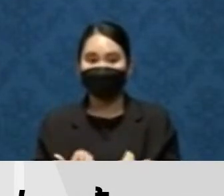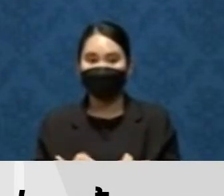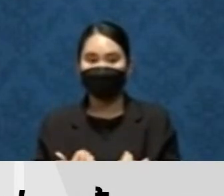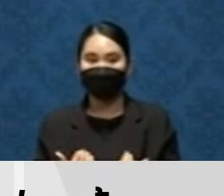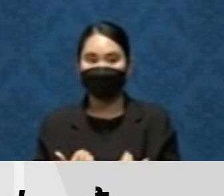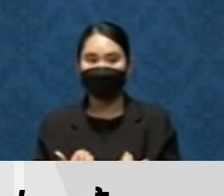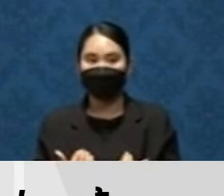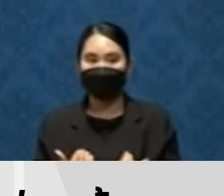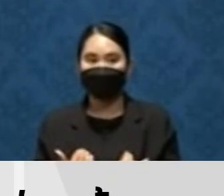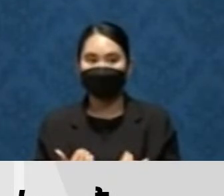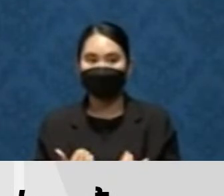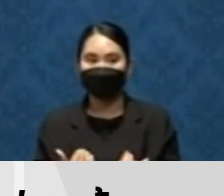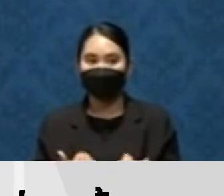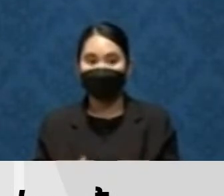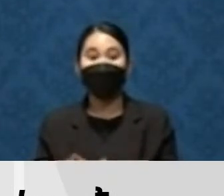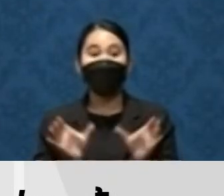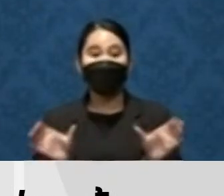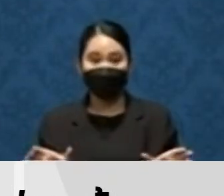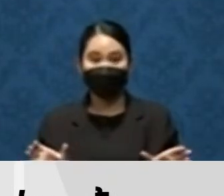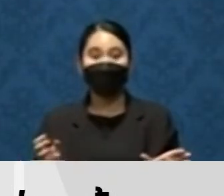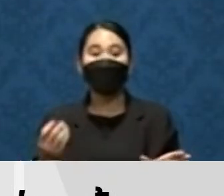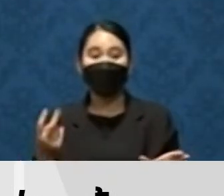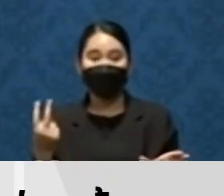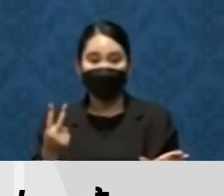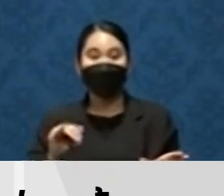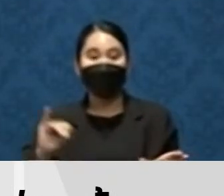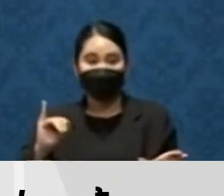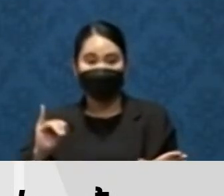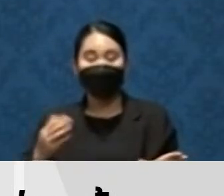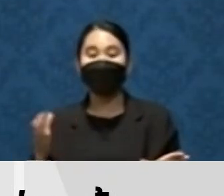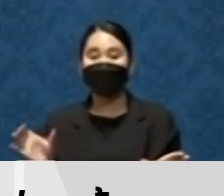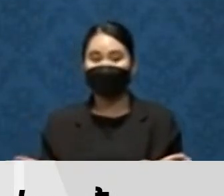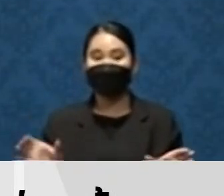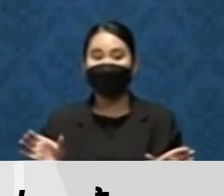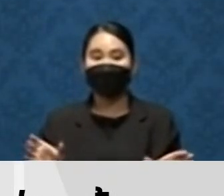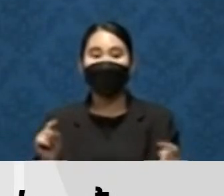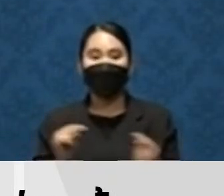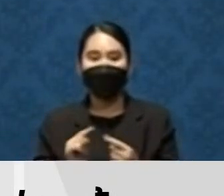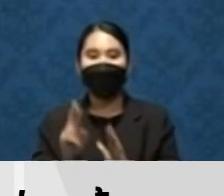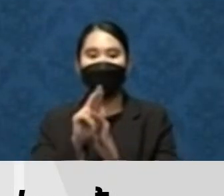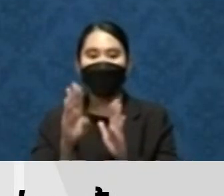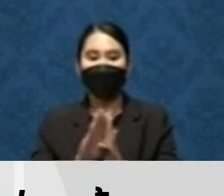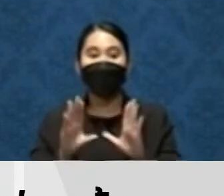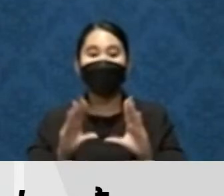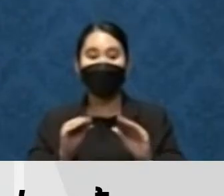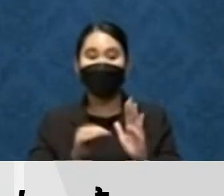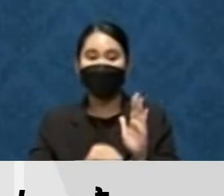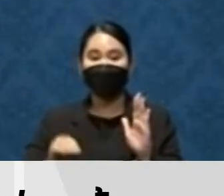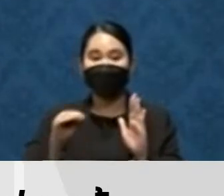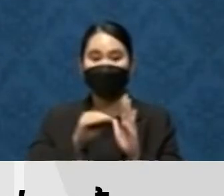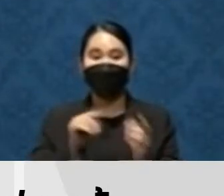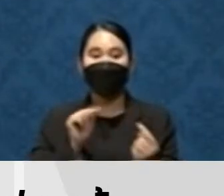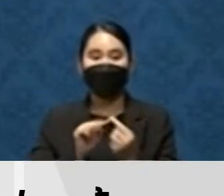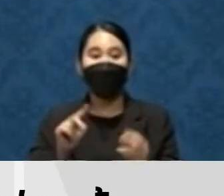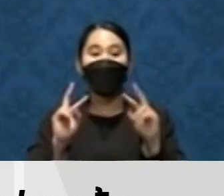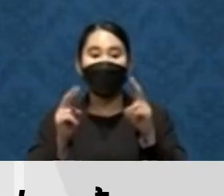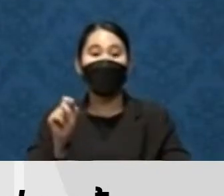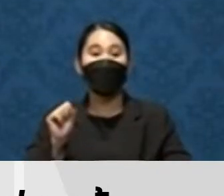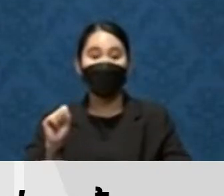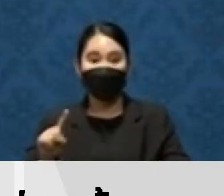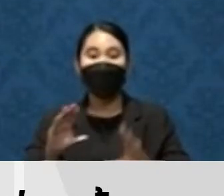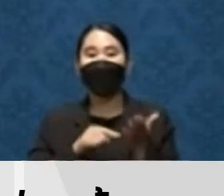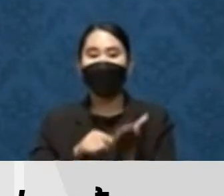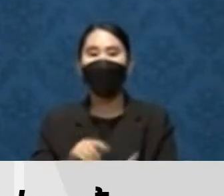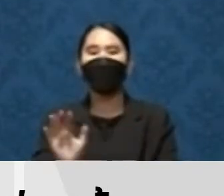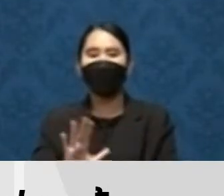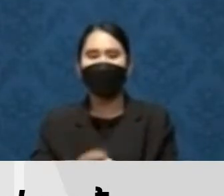ได้เข้าร่วมประมูลในท้ายที่สุดเพราะโดนบล็อกต่างๆโดยการเปลี่ยนเกณฑ์เนี่ย ใช่ เขาบอกว่าถ้าเขาประมูลด้วยเนี่ยราคามันถูกกว่านี้ 70,000 ล้าน 68,000